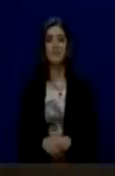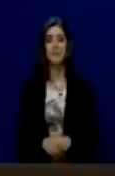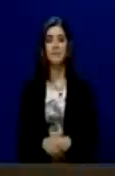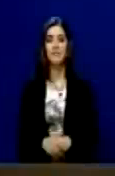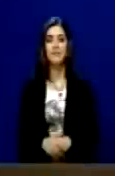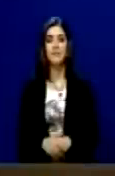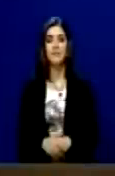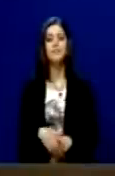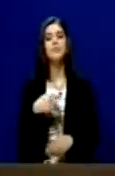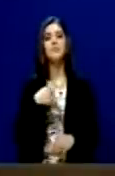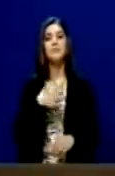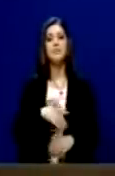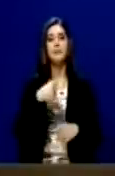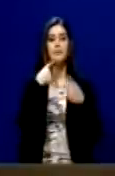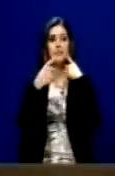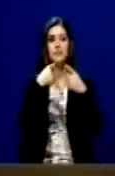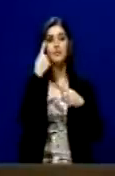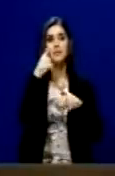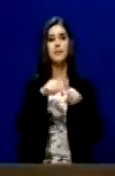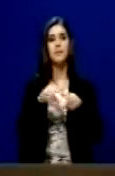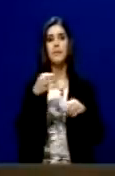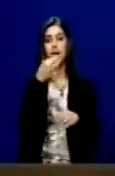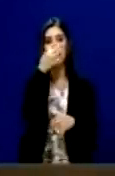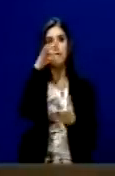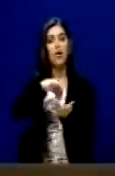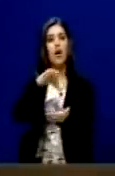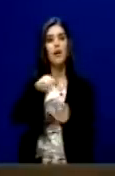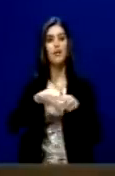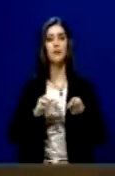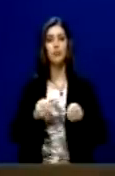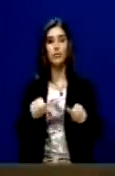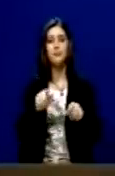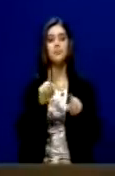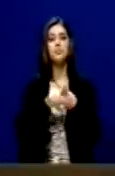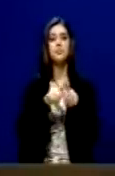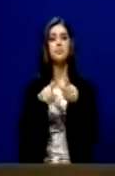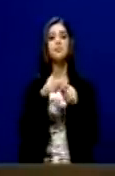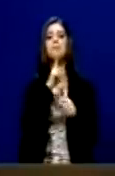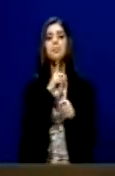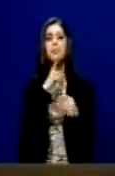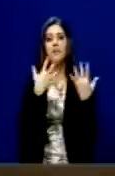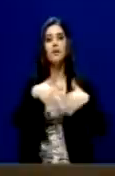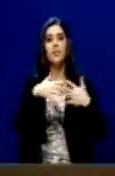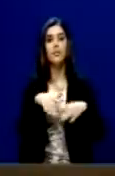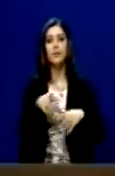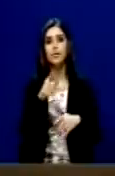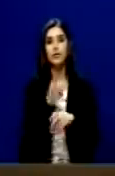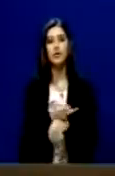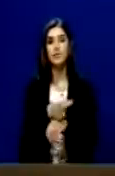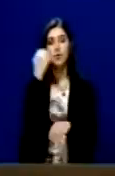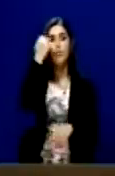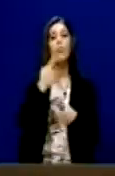Unë do të ngris një problem rreth bujqësisë, rreth farave. Mungesa e prodhimit vendor është shumë e lartë dhe shumica e